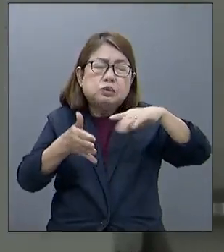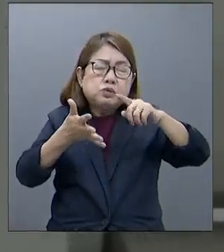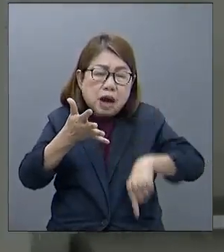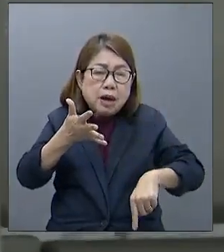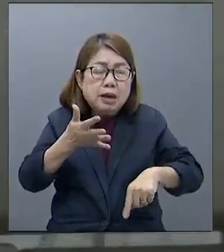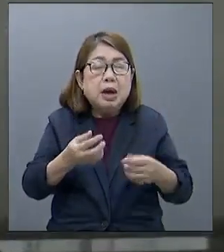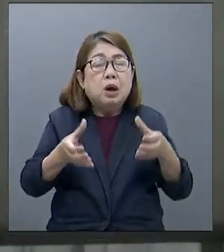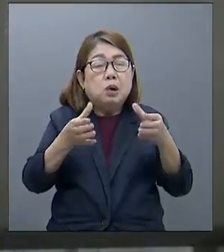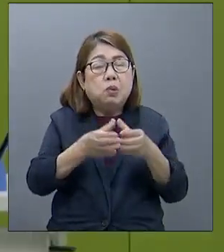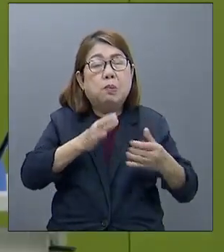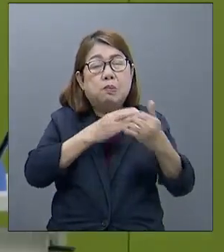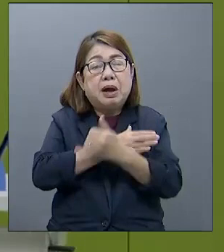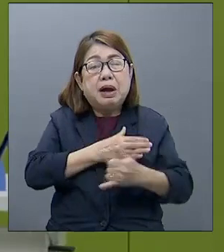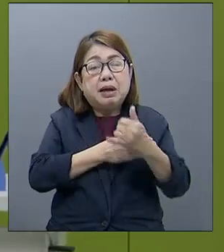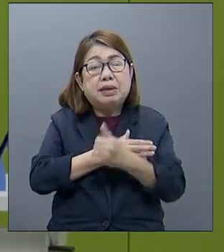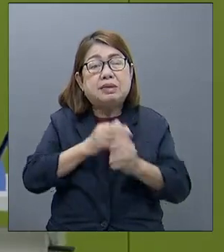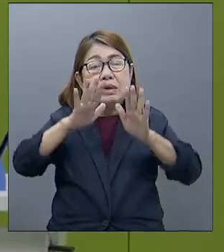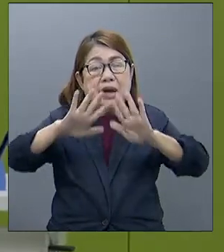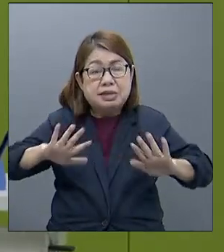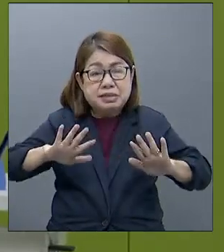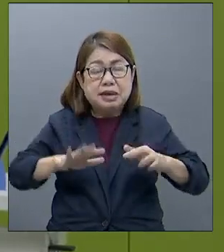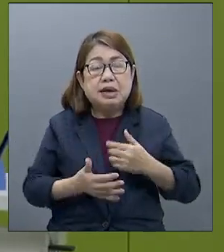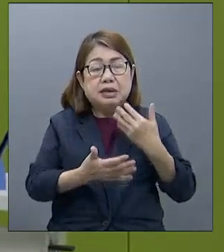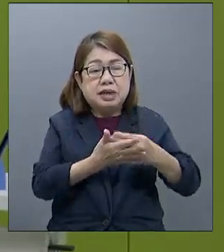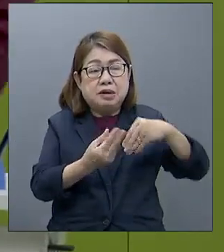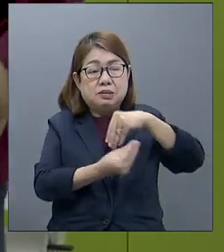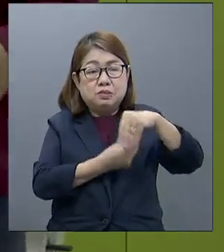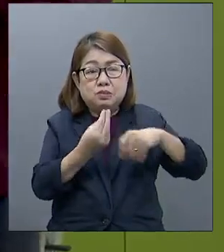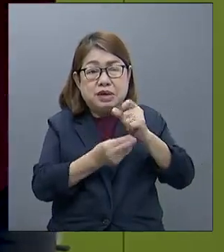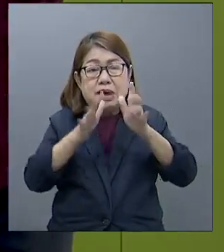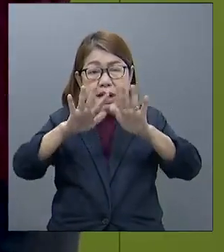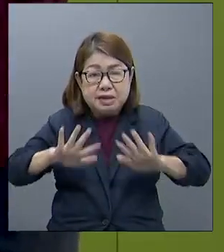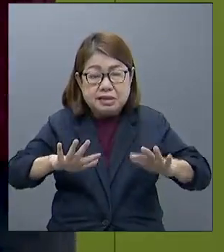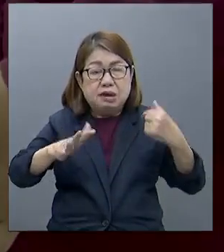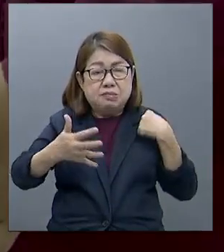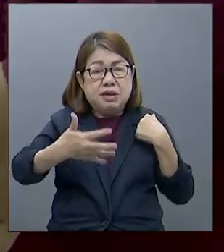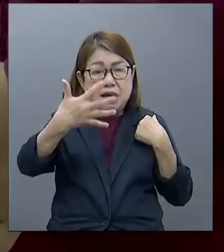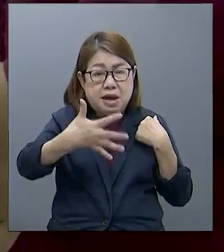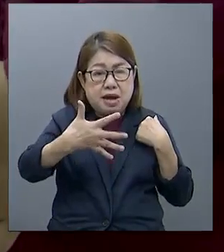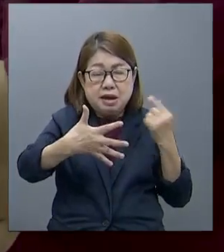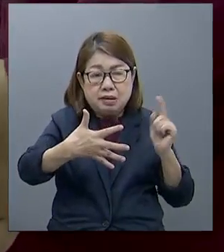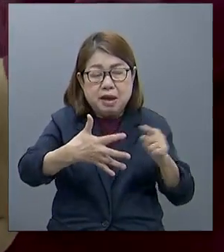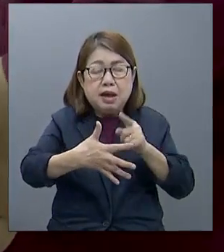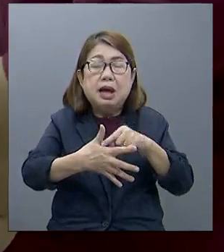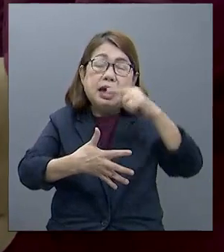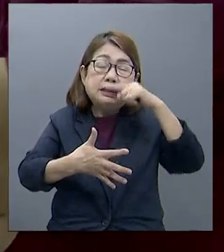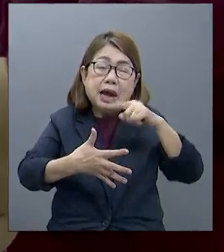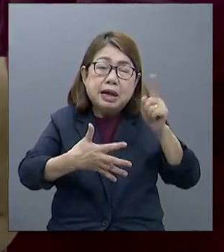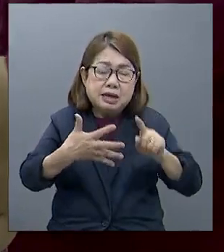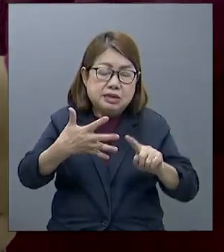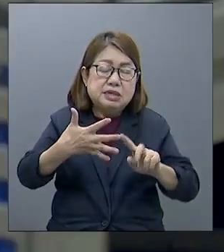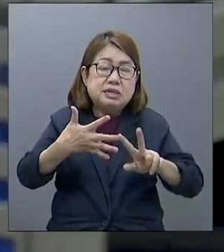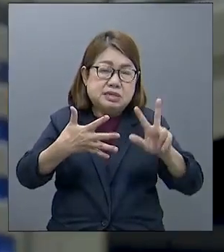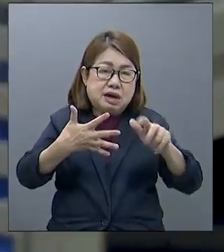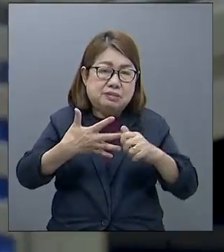อาเซียนนะคะ IMD มีการจัดอันดับเขตเศรษฐกิจในภูมิภาคนี้รวม5เขตเศรษฐกิจค่ะไทยนะคะอยู่ในอันดับที่3ของอ